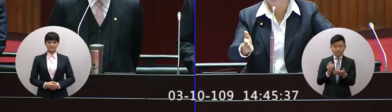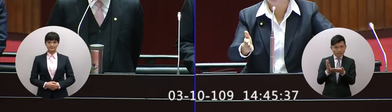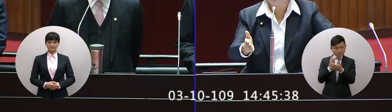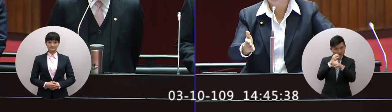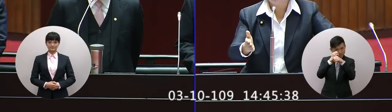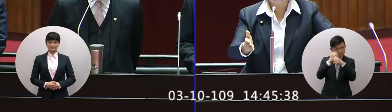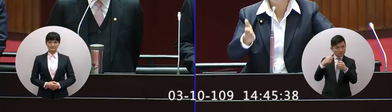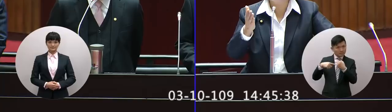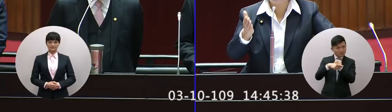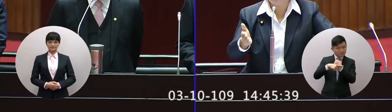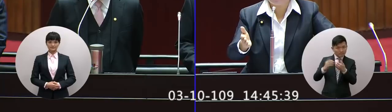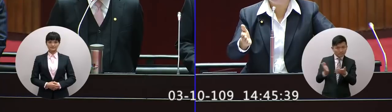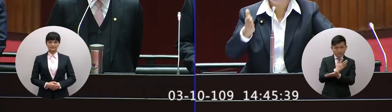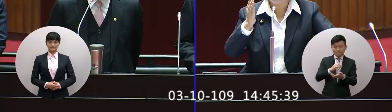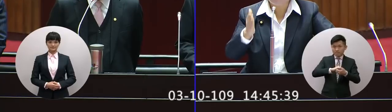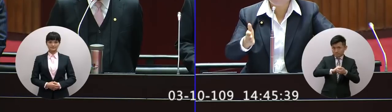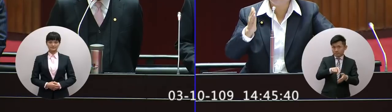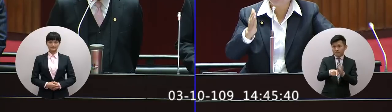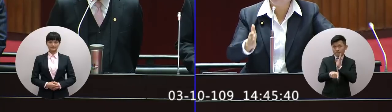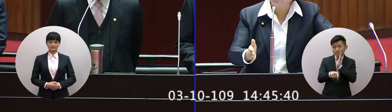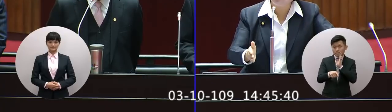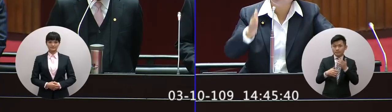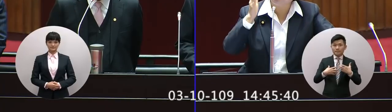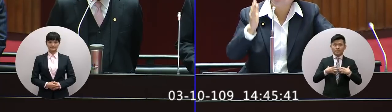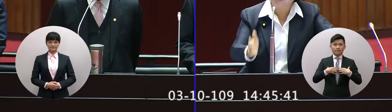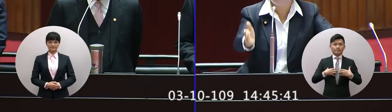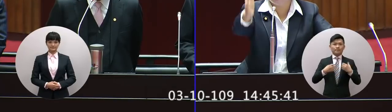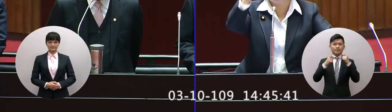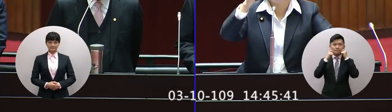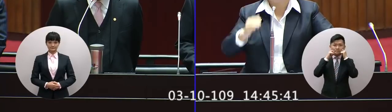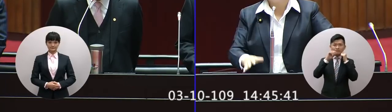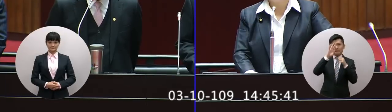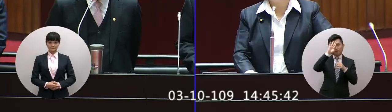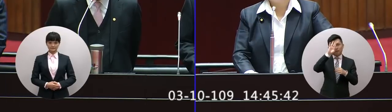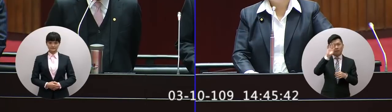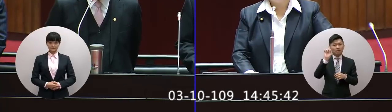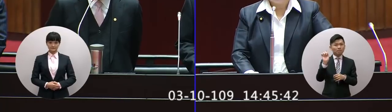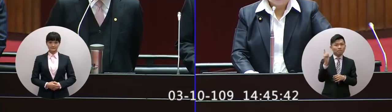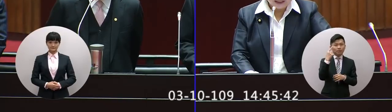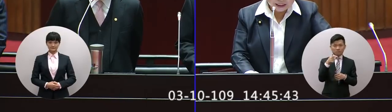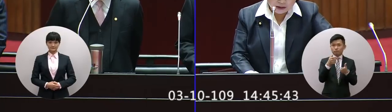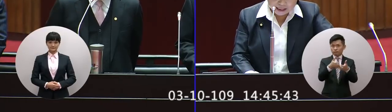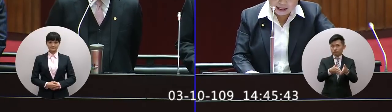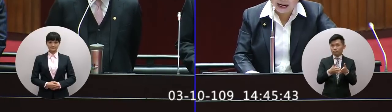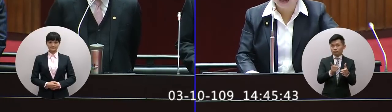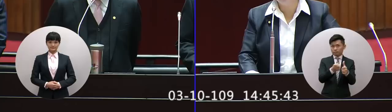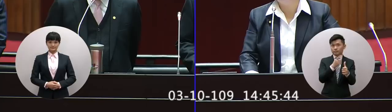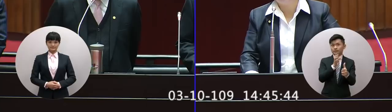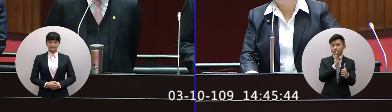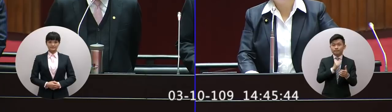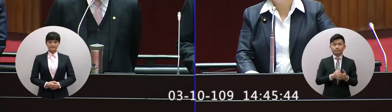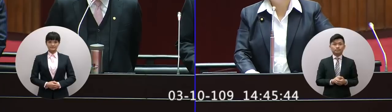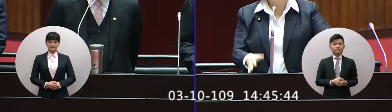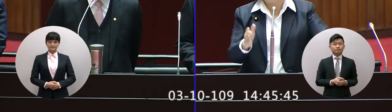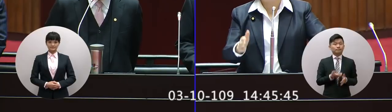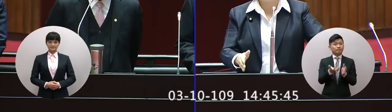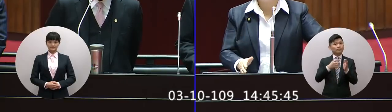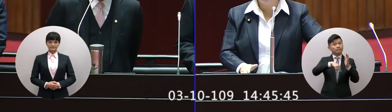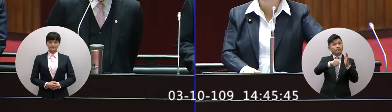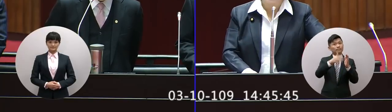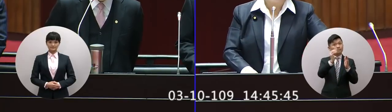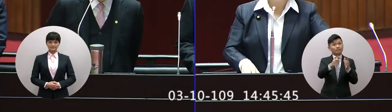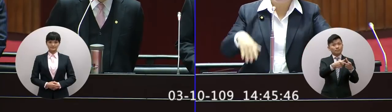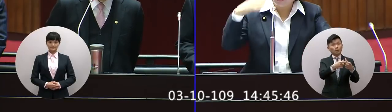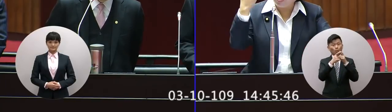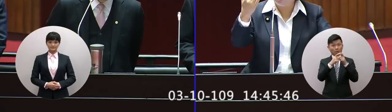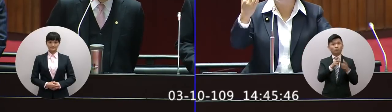的确是肺癌非常重要的致命因子。所以就应了刚刚院长您所说